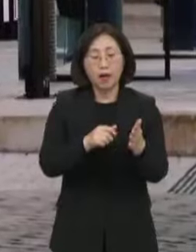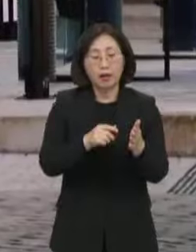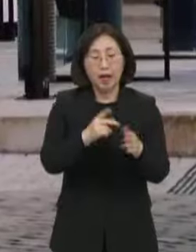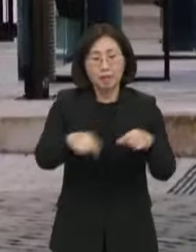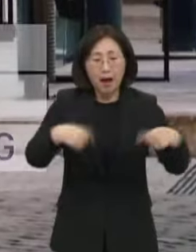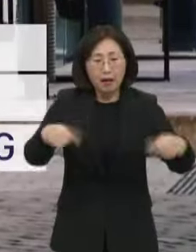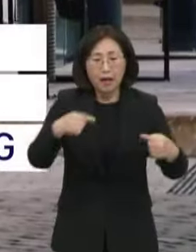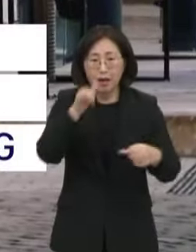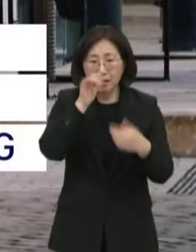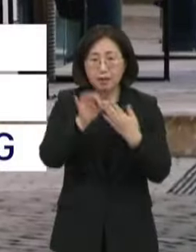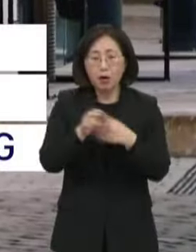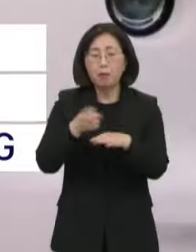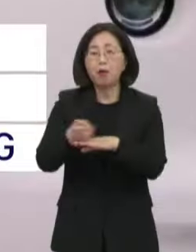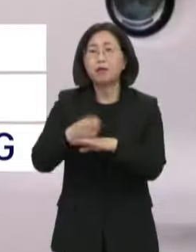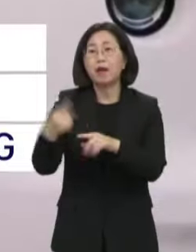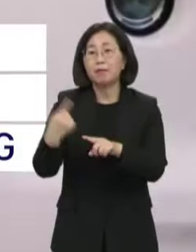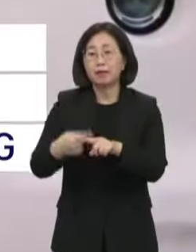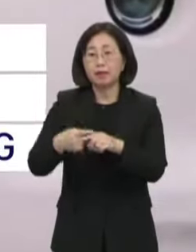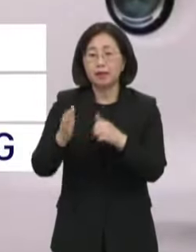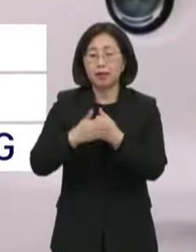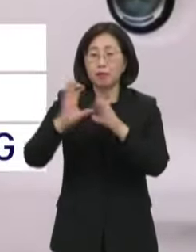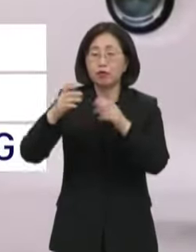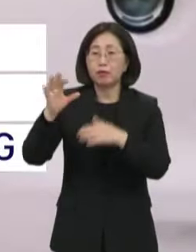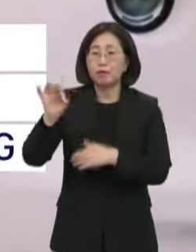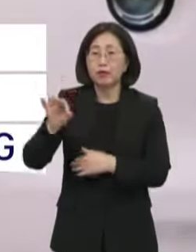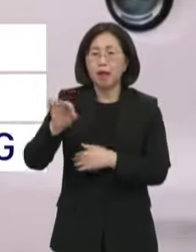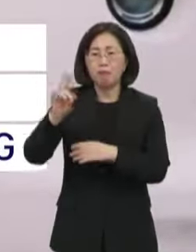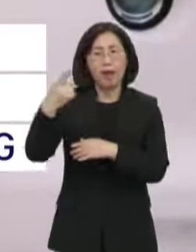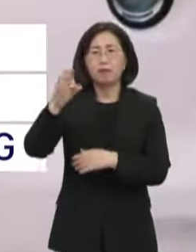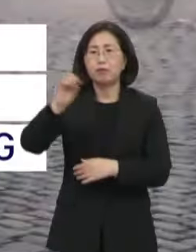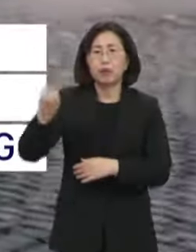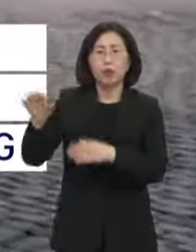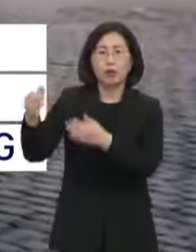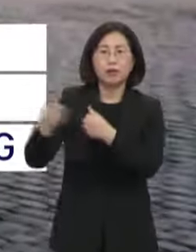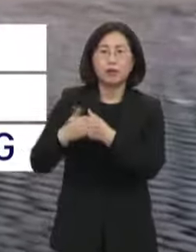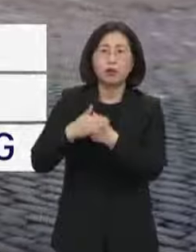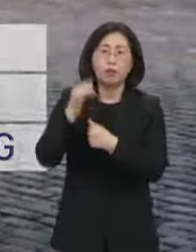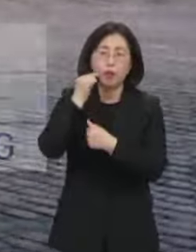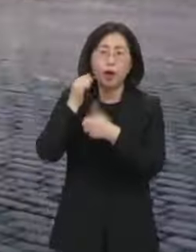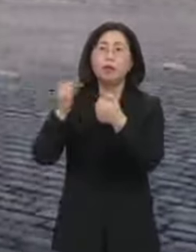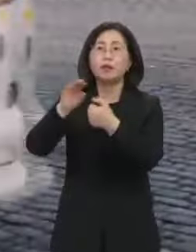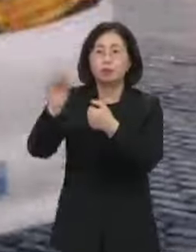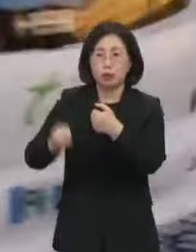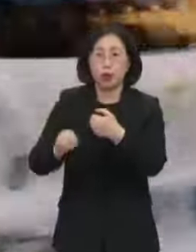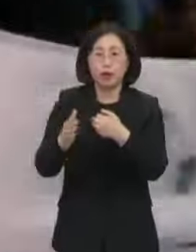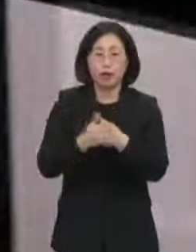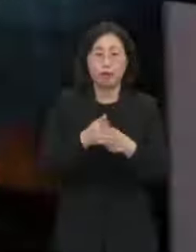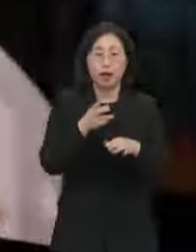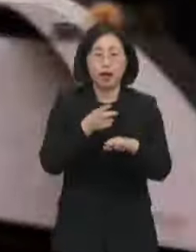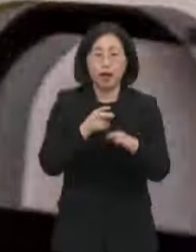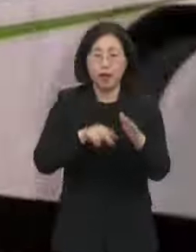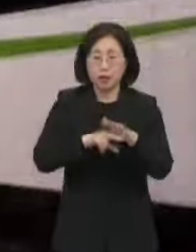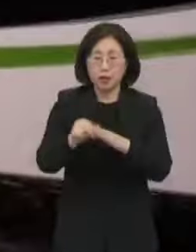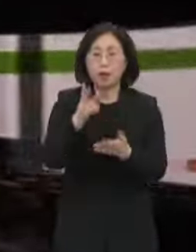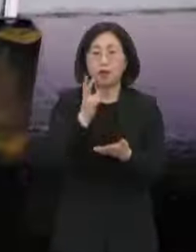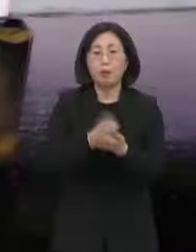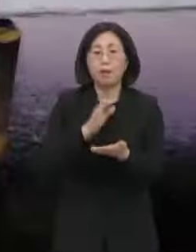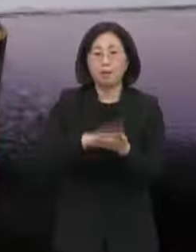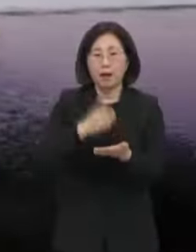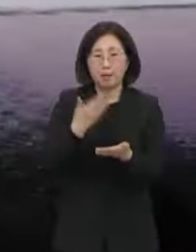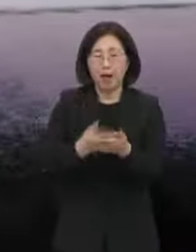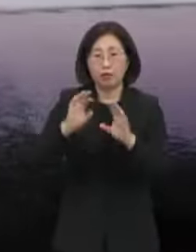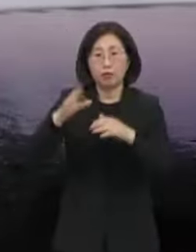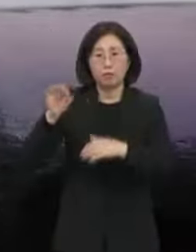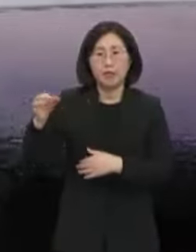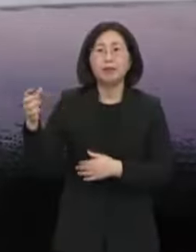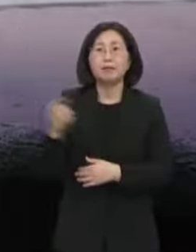경우 버스로 분류돼 국비를 50%밖에 받을 수 없어 향후 도시철도법 개정을 통한 국비 확보 여부가 3,